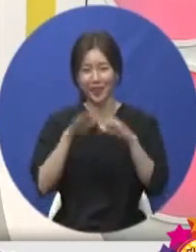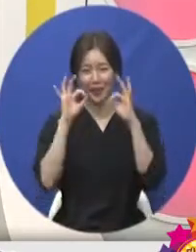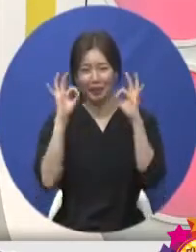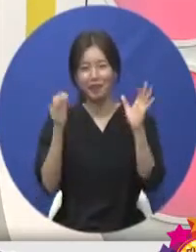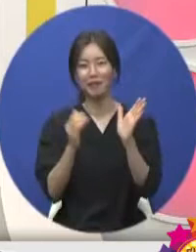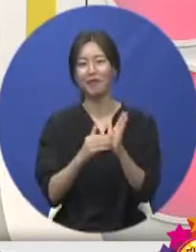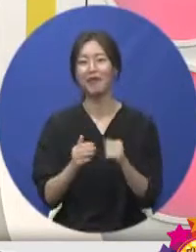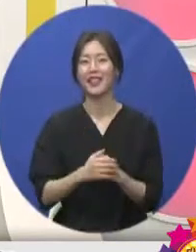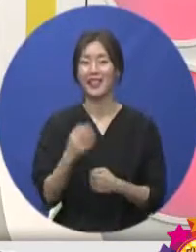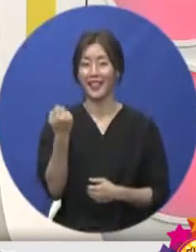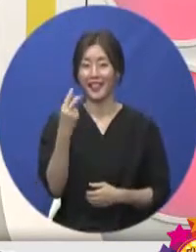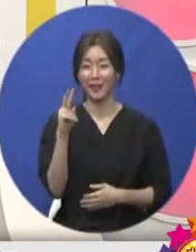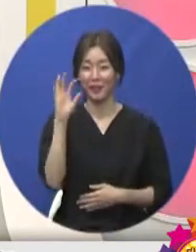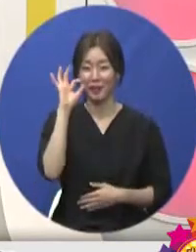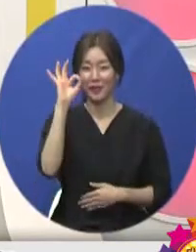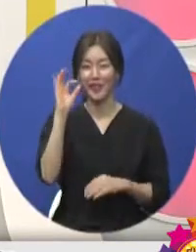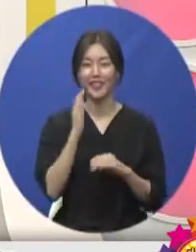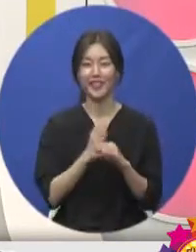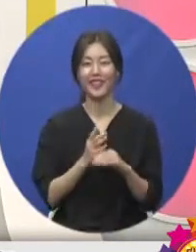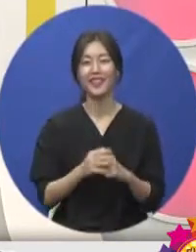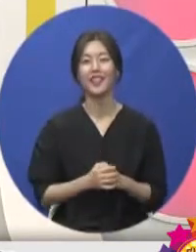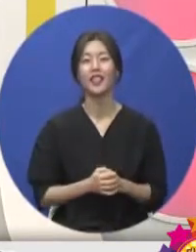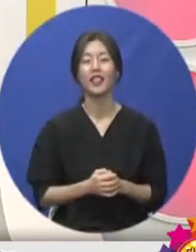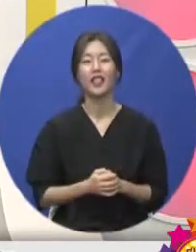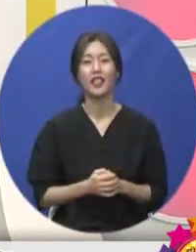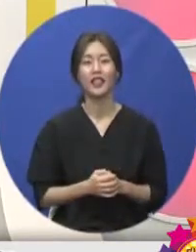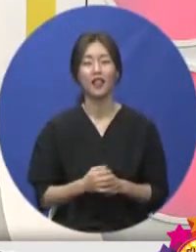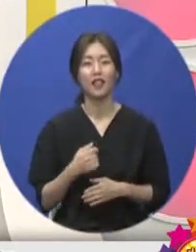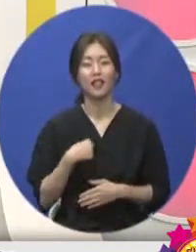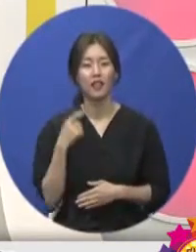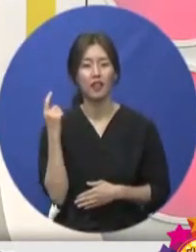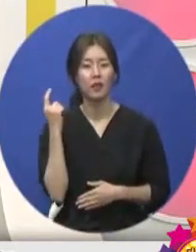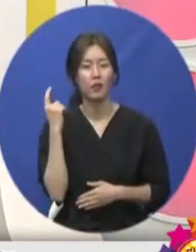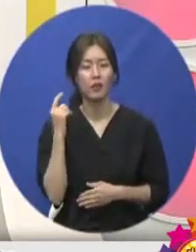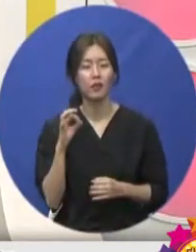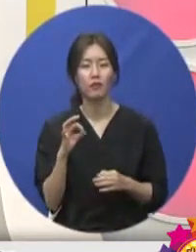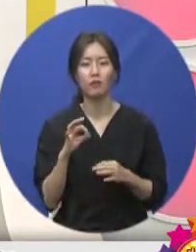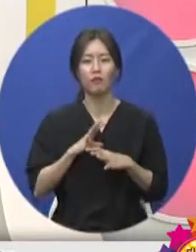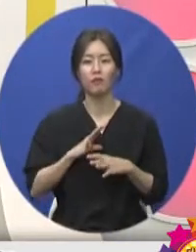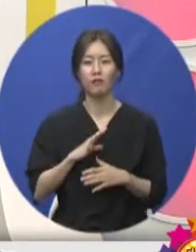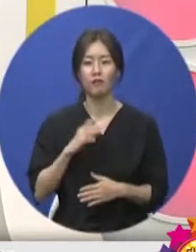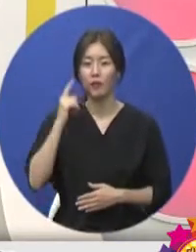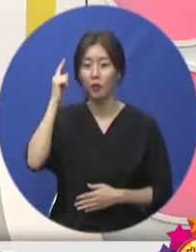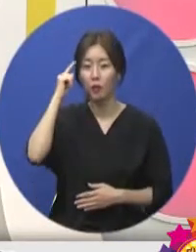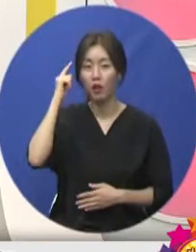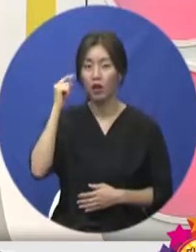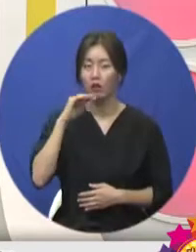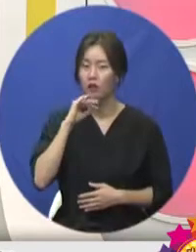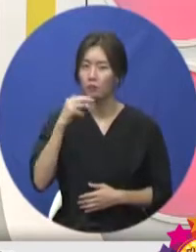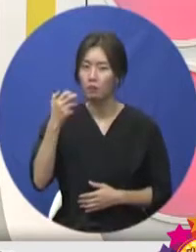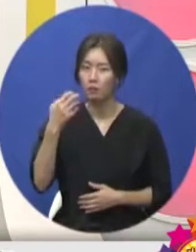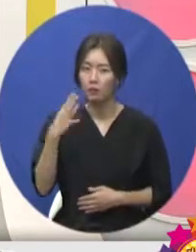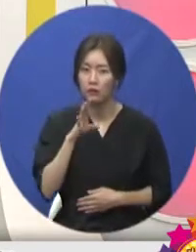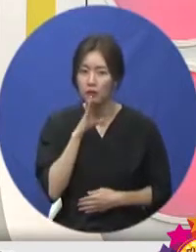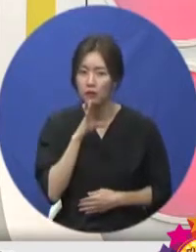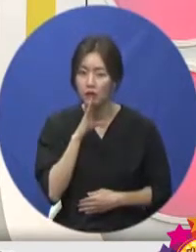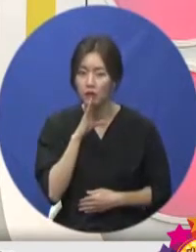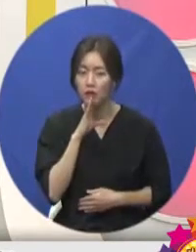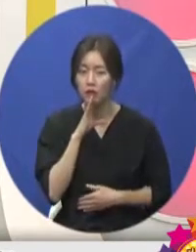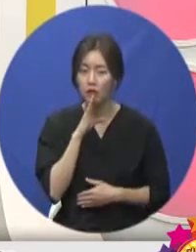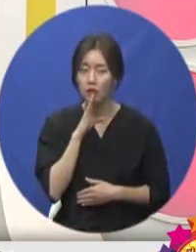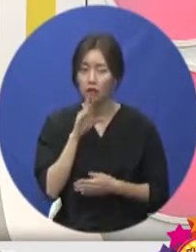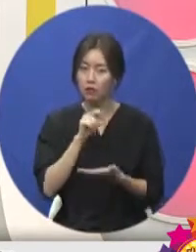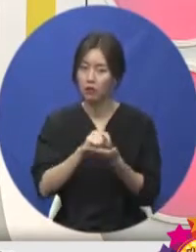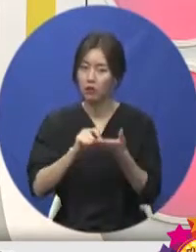다 보고 계셔요. 예, 그러니까. 아니. 예. 저 목소리를 듣고 깜짝 놀랐습니다. 예. 아, 연세를 잘못 적었나